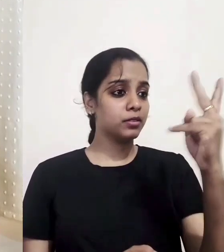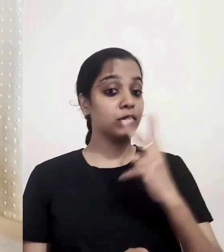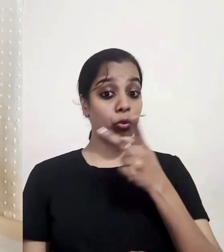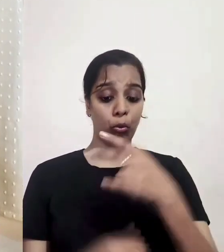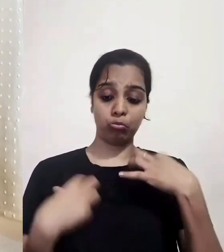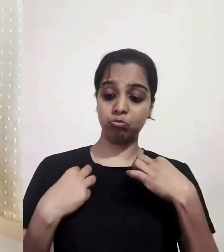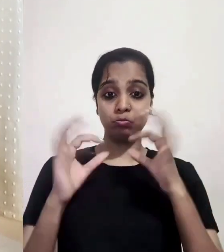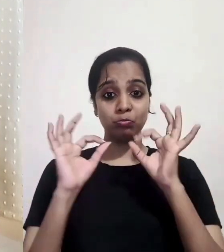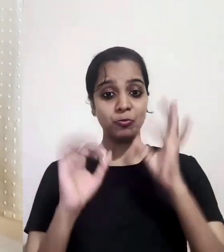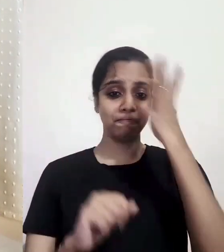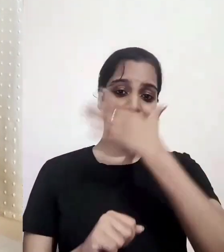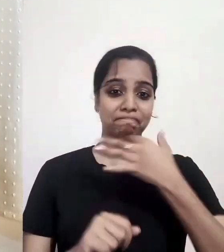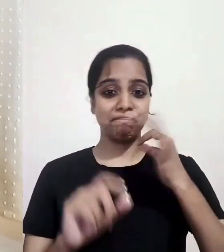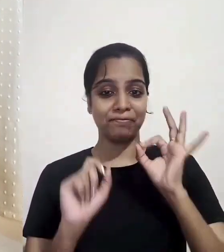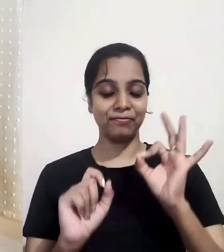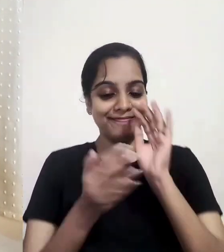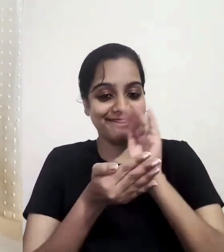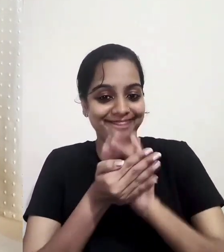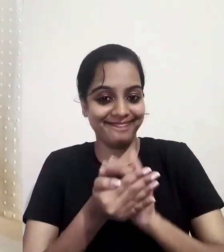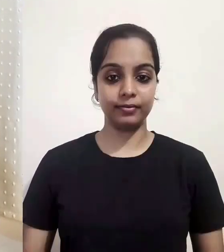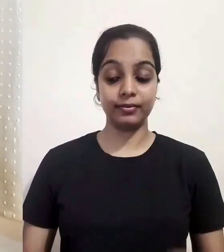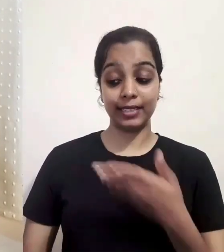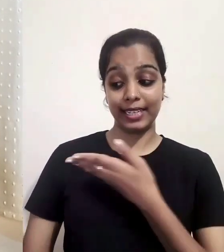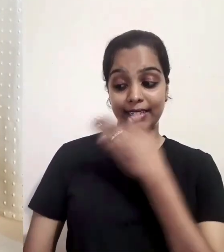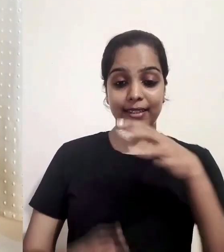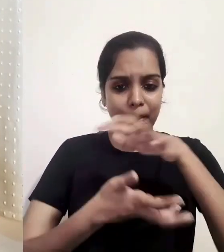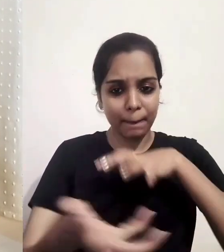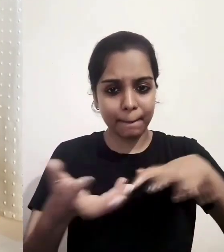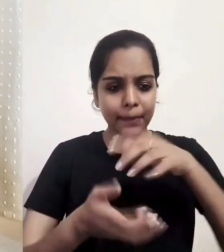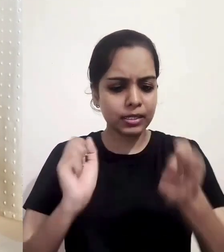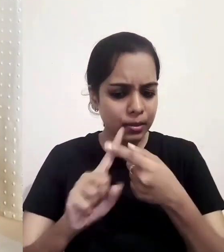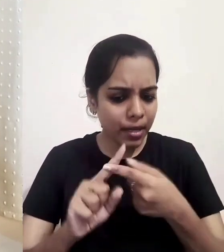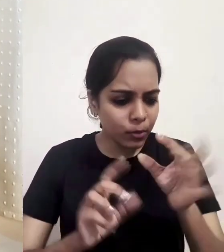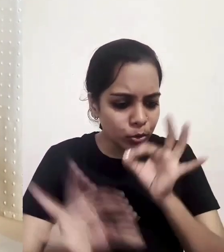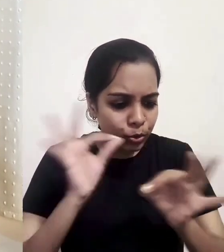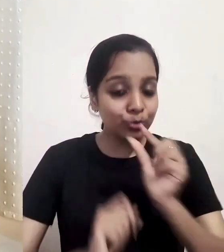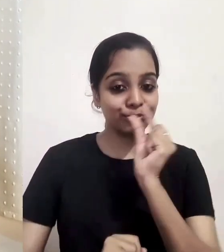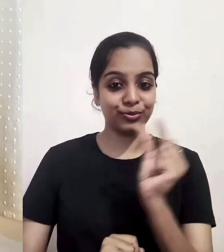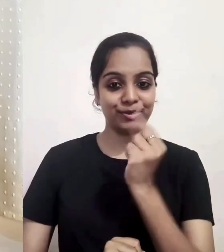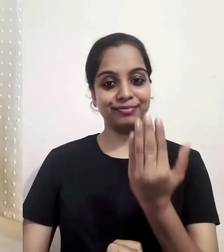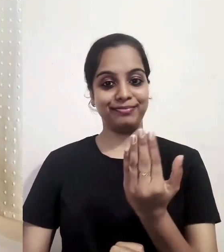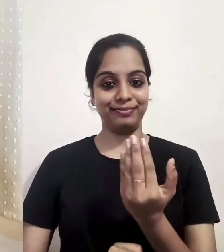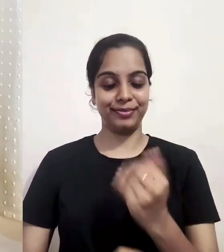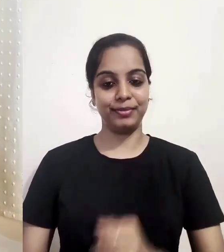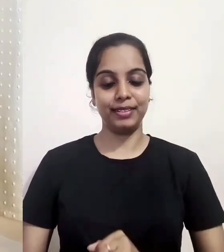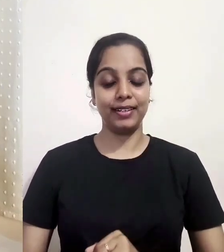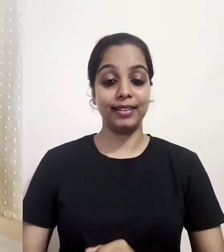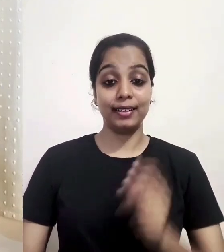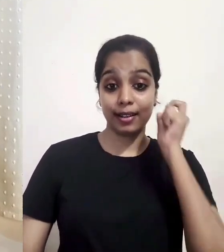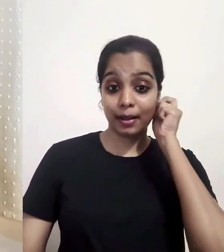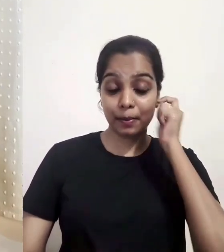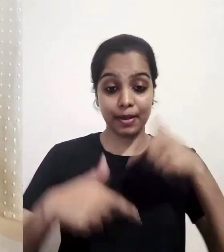ഇടുമ്പോൾ പലരും പറഞ്ഞിട്ടുണ്ടാവും നല്ല രസമുണ്ട് നിങ്ങളെ കാണാൻ എന്നുള്ളത്. അപ്പം അതൊക്കെ എടുത്ത് വെക്കുക. അത് എടുത്ത് വെക്കുന്നത് നമുക്ക് മിക്സ് ആൻഡ് മാച്ച് ചെയ്ത് ഉപയോഗിക്കാനായിട്ട് ഉപകാരപ്പെടും.